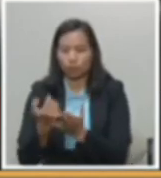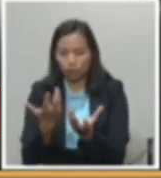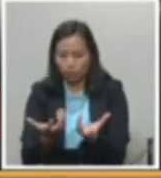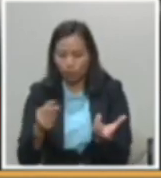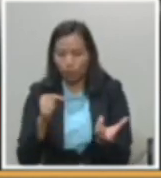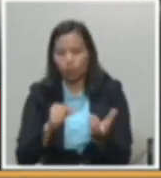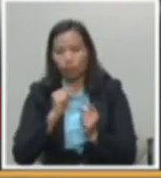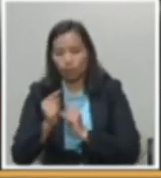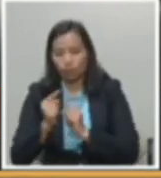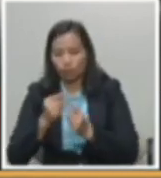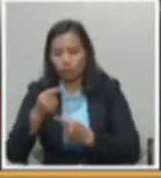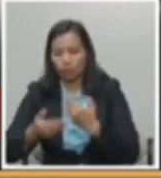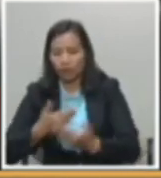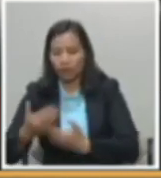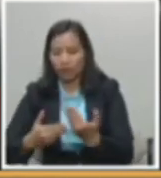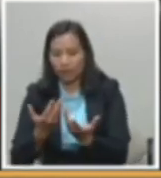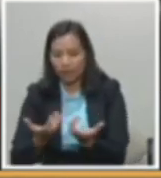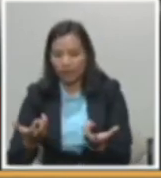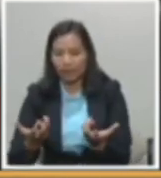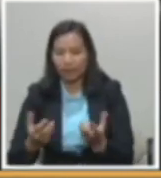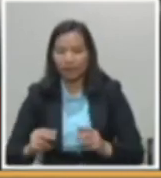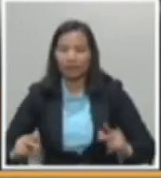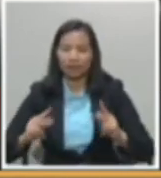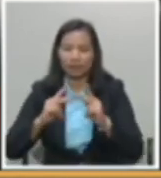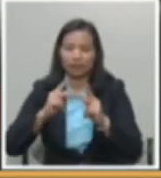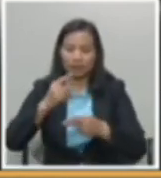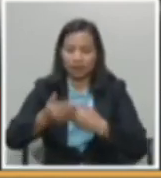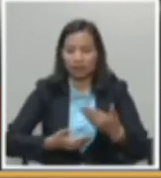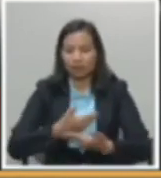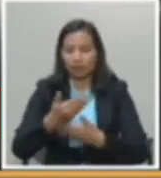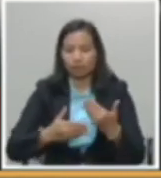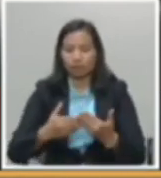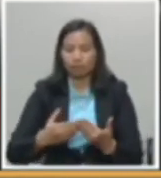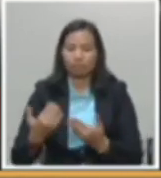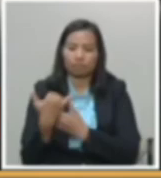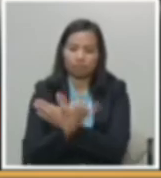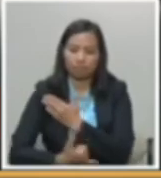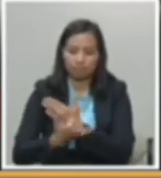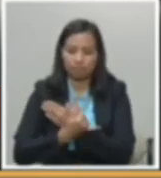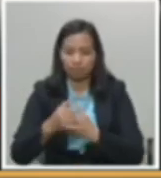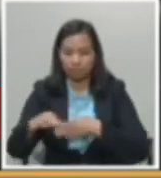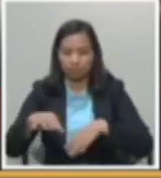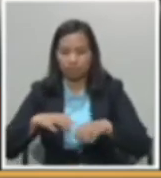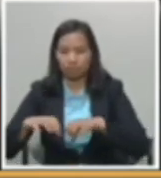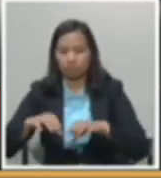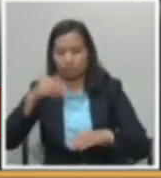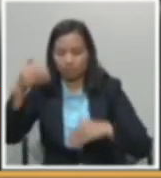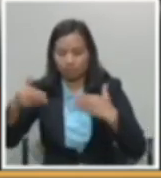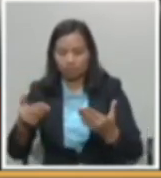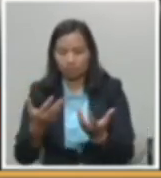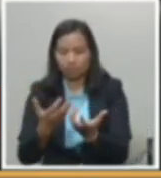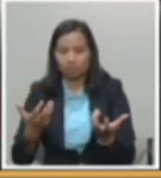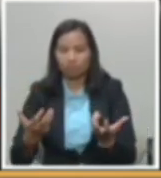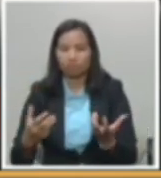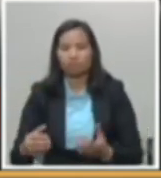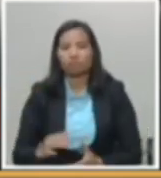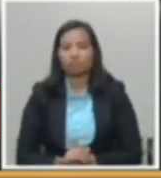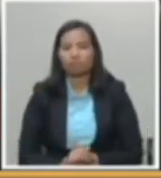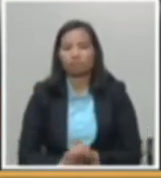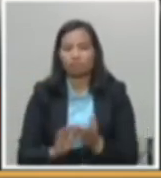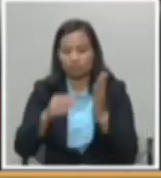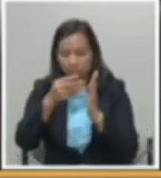เจรจาขายสินค้าให้กรมการค้าต่างประเทศจัดการประชุมจัดงานแสดงสินค้ามหกรรมการค้าชายแ